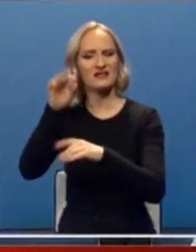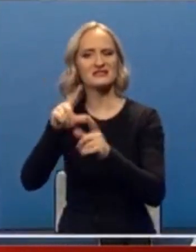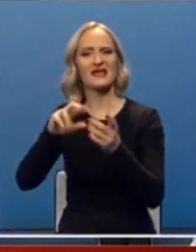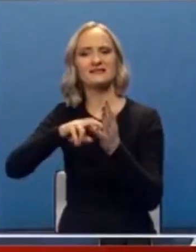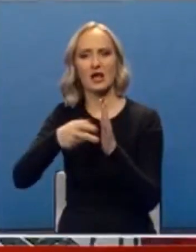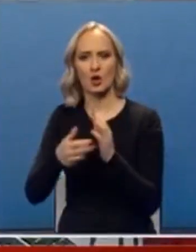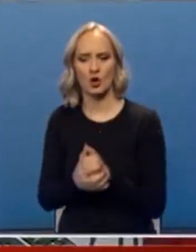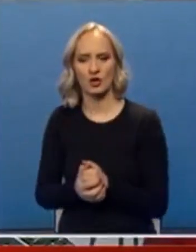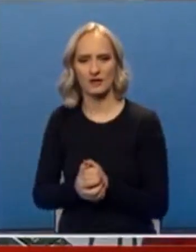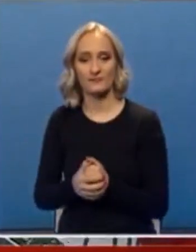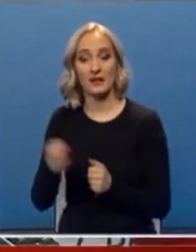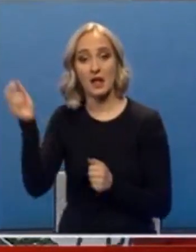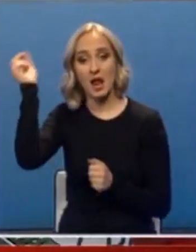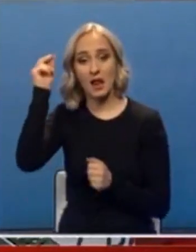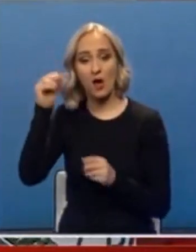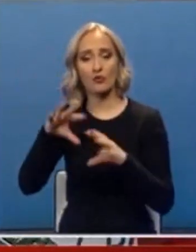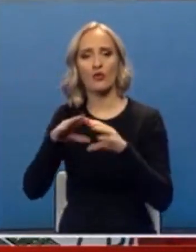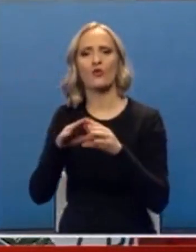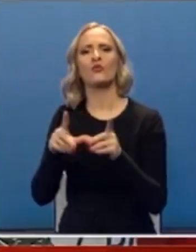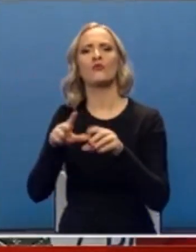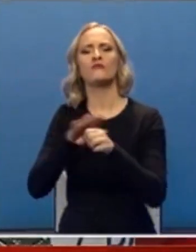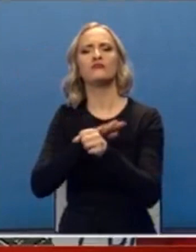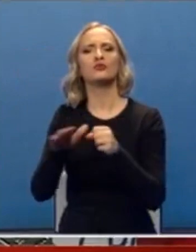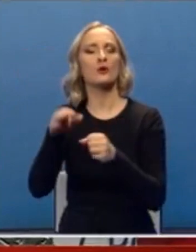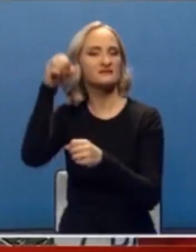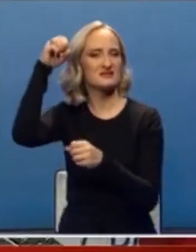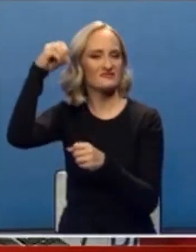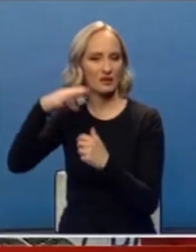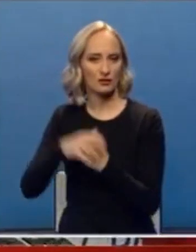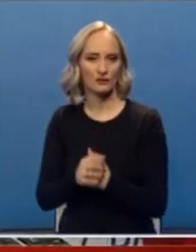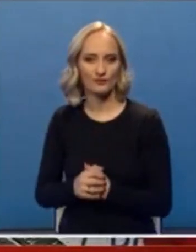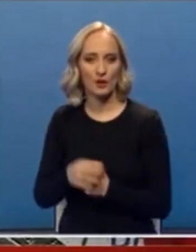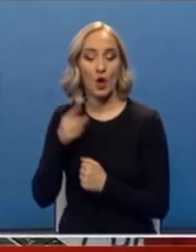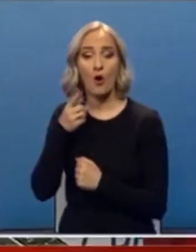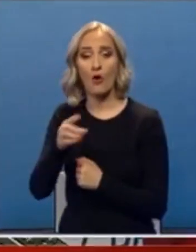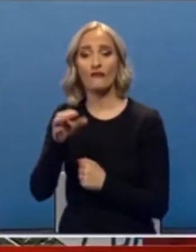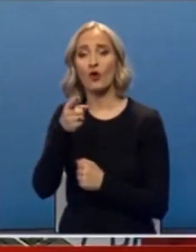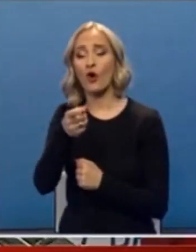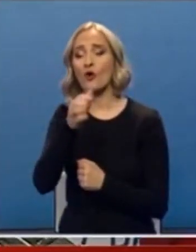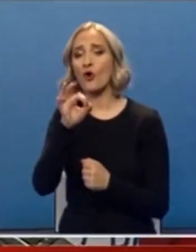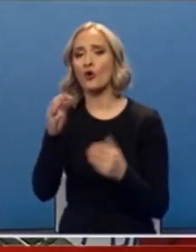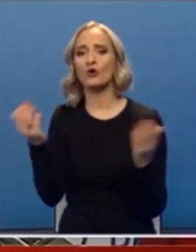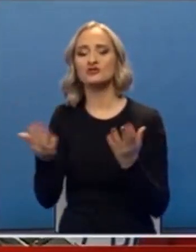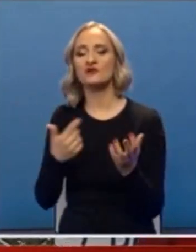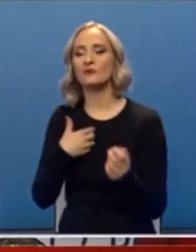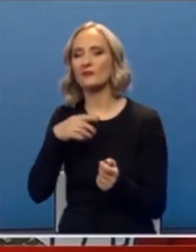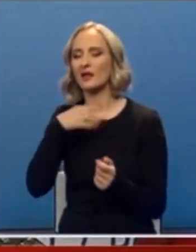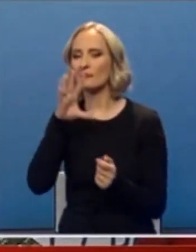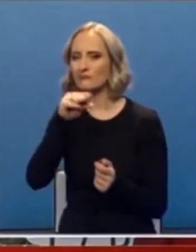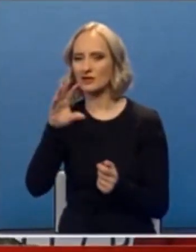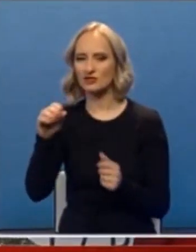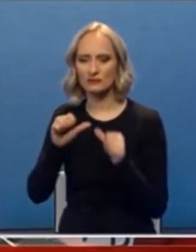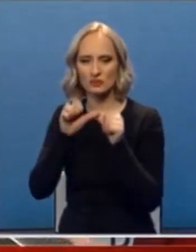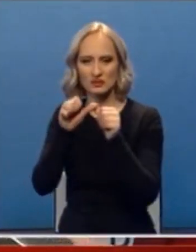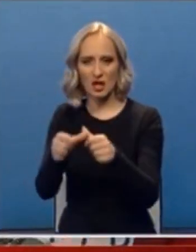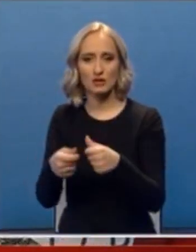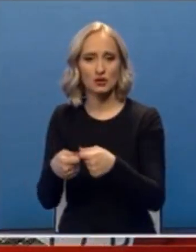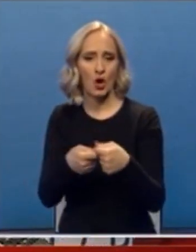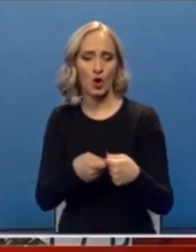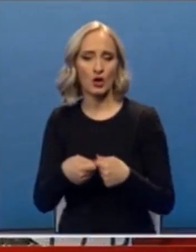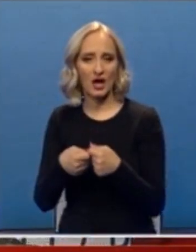tehnologije. Nauka u punom svijetu. Dakle, ovo je ono o čemu mi pričamo, da se organizuje